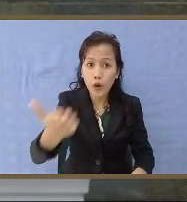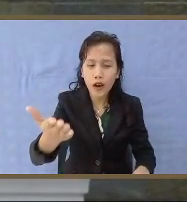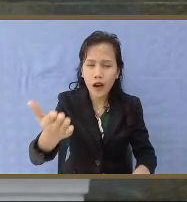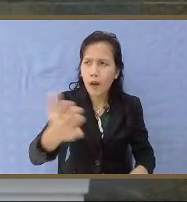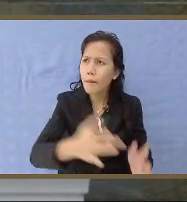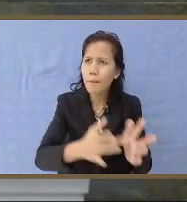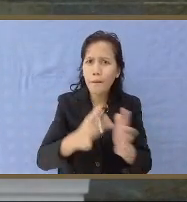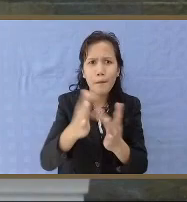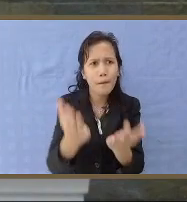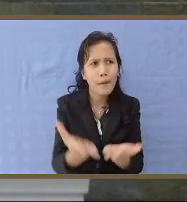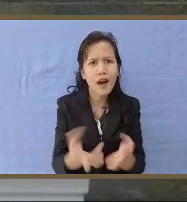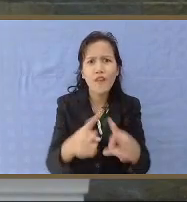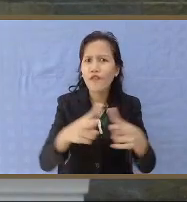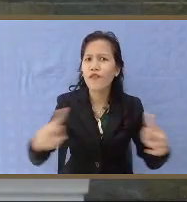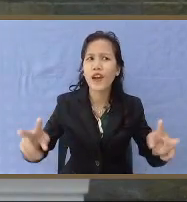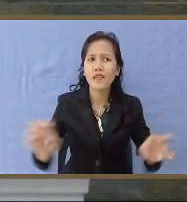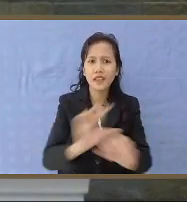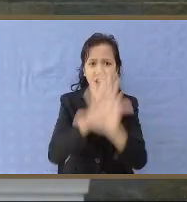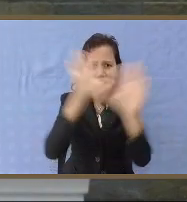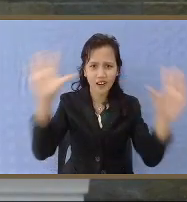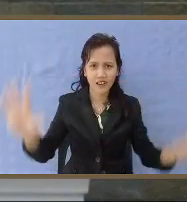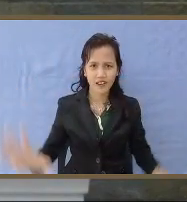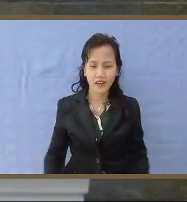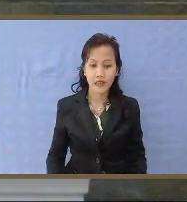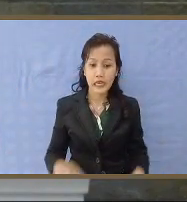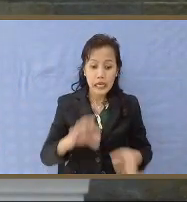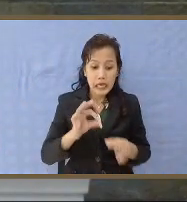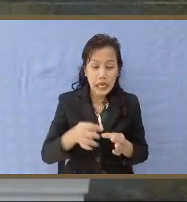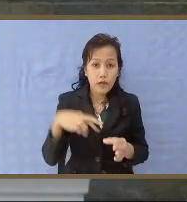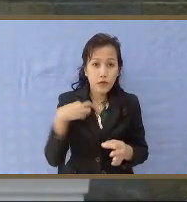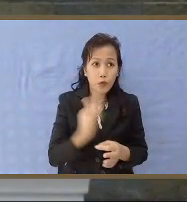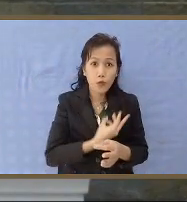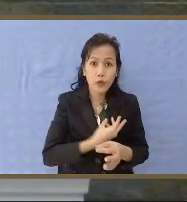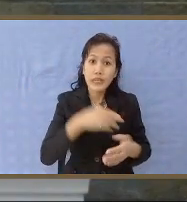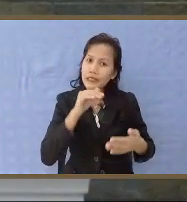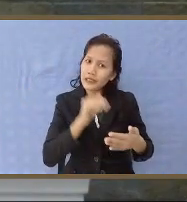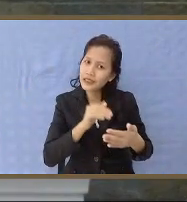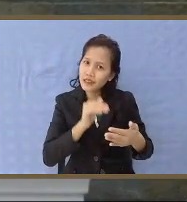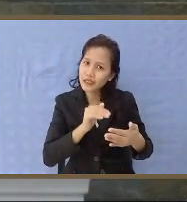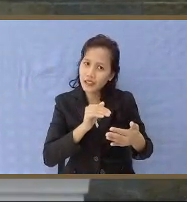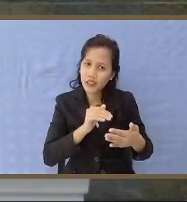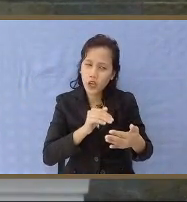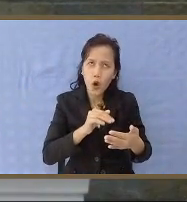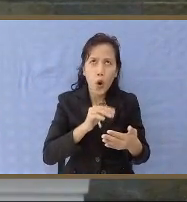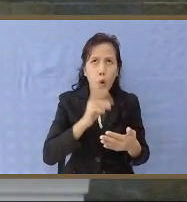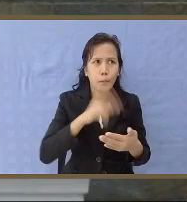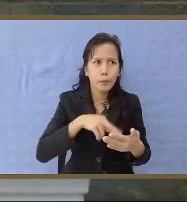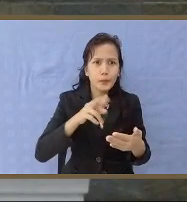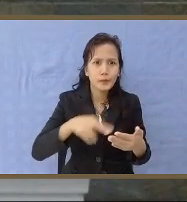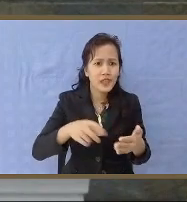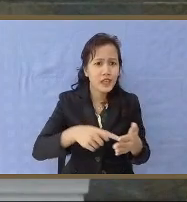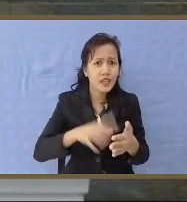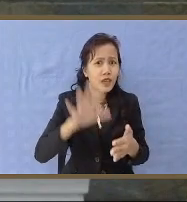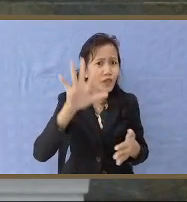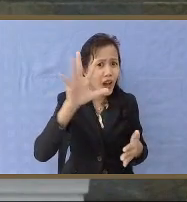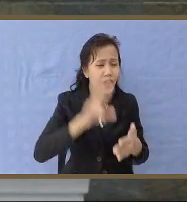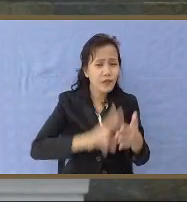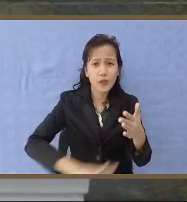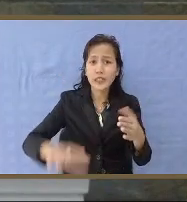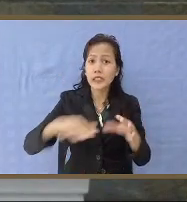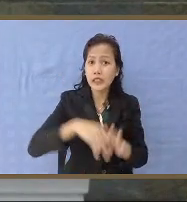clear. Kapag ka pinuntahan nyo po itong five verses na ito sa Psalm 127, kapatid,